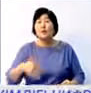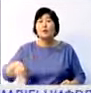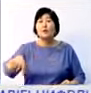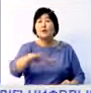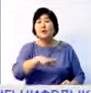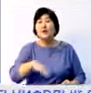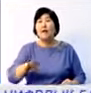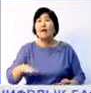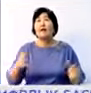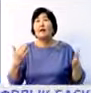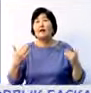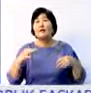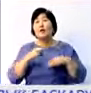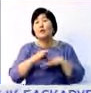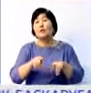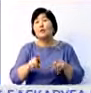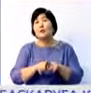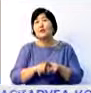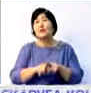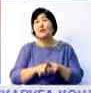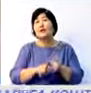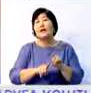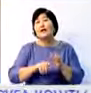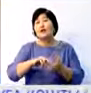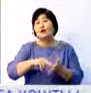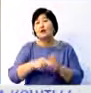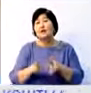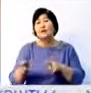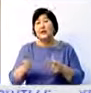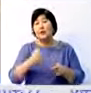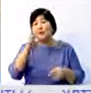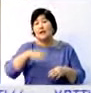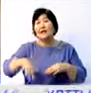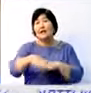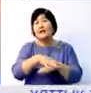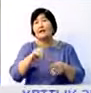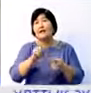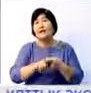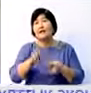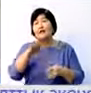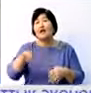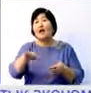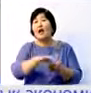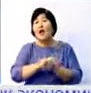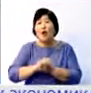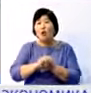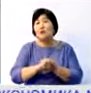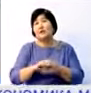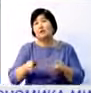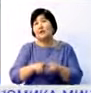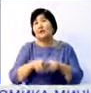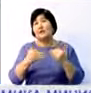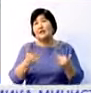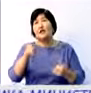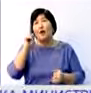тазын алаңды да ұйымдастырып осындай жобасын кетіргенбіз. Барлығы осы елдің арқасында, елдің ауызбіршілігінің арқасында болып жатқан істеп